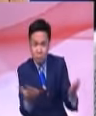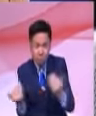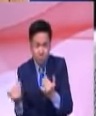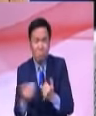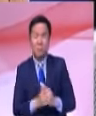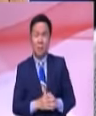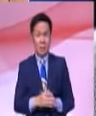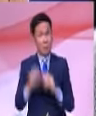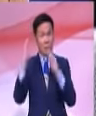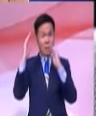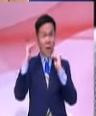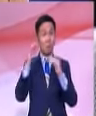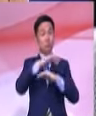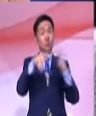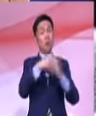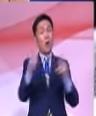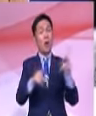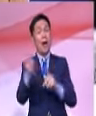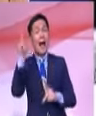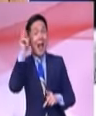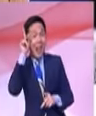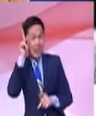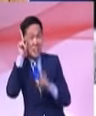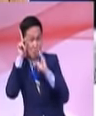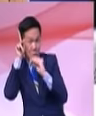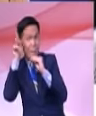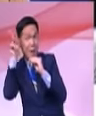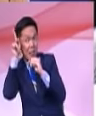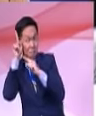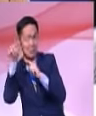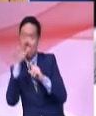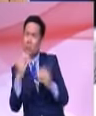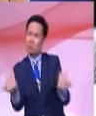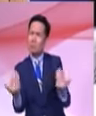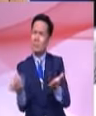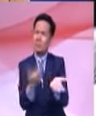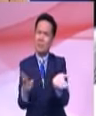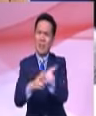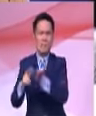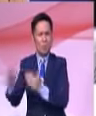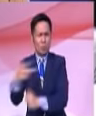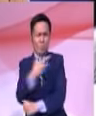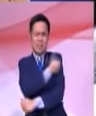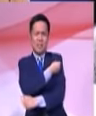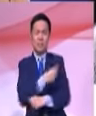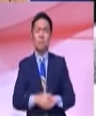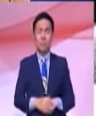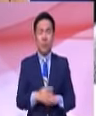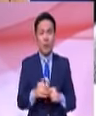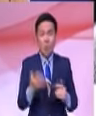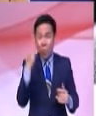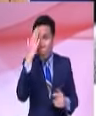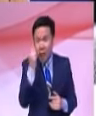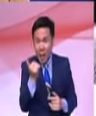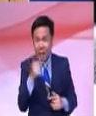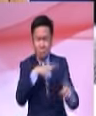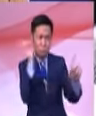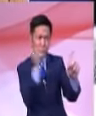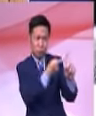harap semua masyarakat Kelantan sama-sama daftar vaksin. Jadi untuk kita